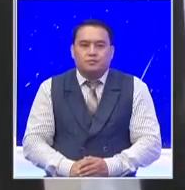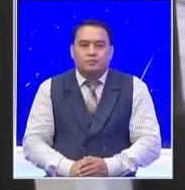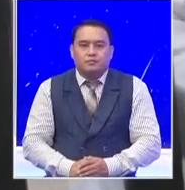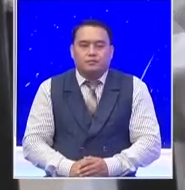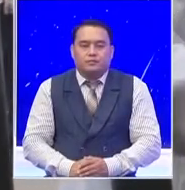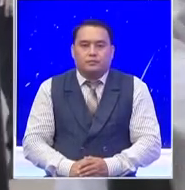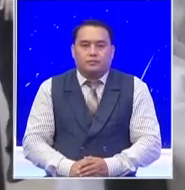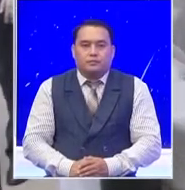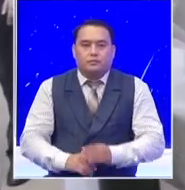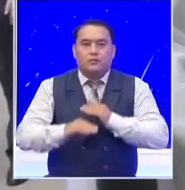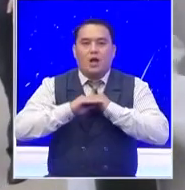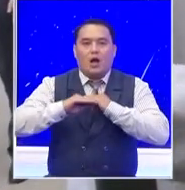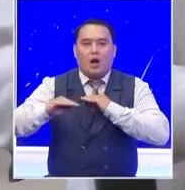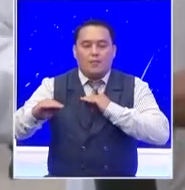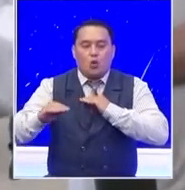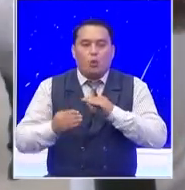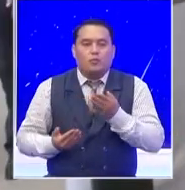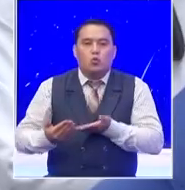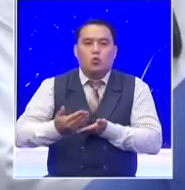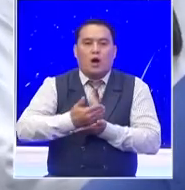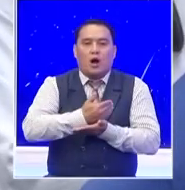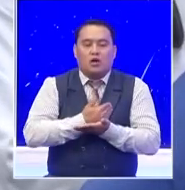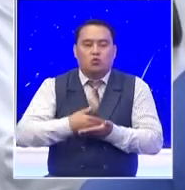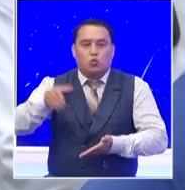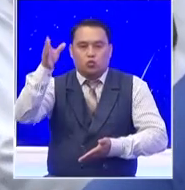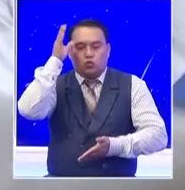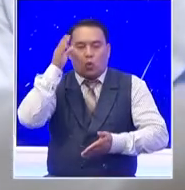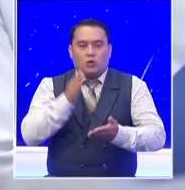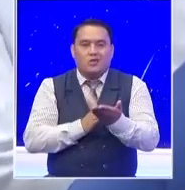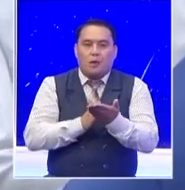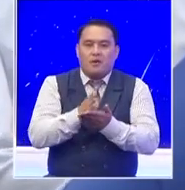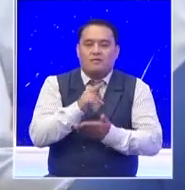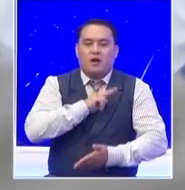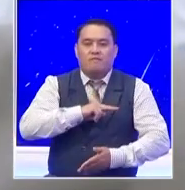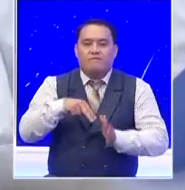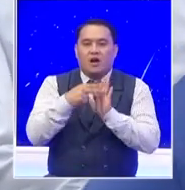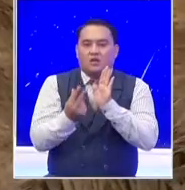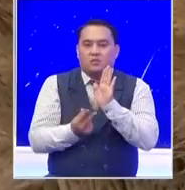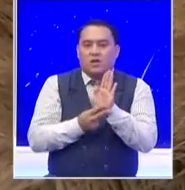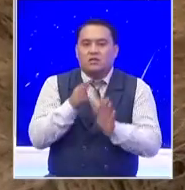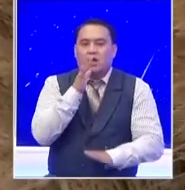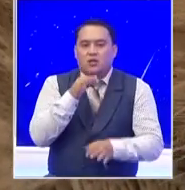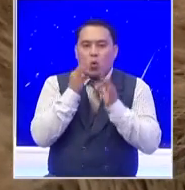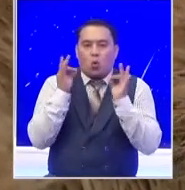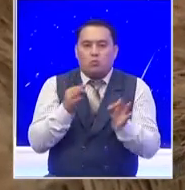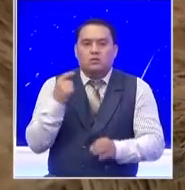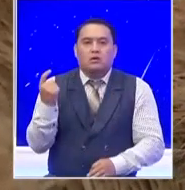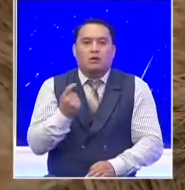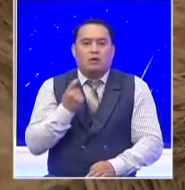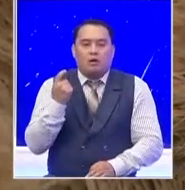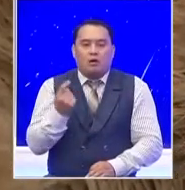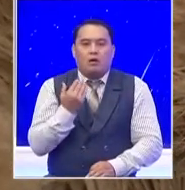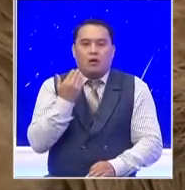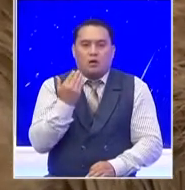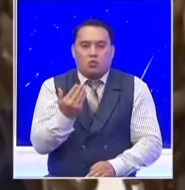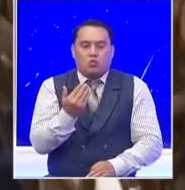Не объем полей, а их урожайность рекомендуют повышать ученые. В этом направлении уже 18 лет работает опытное хозяйство «Байсерке